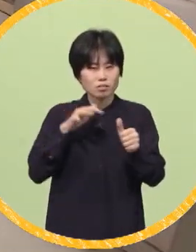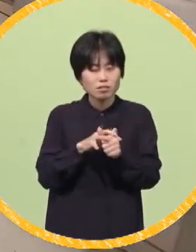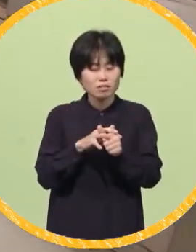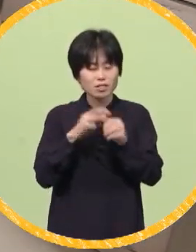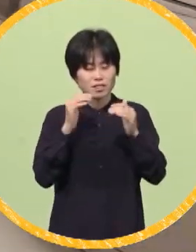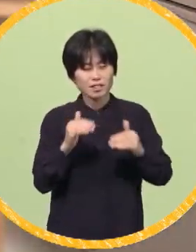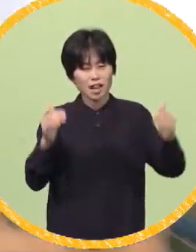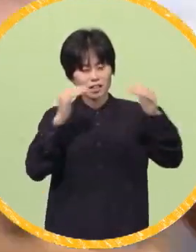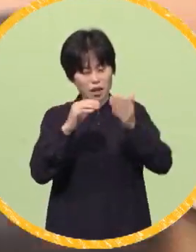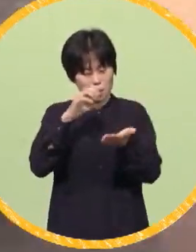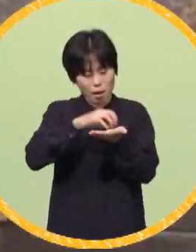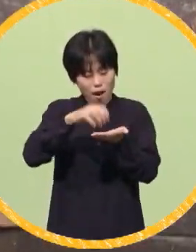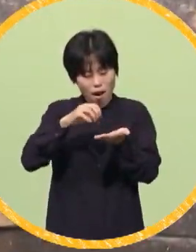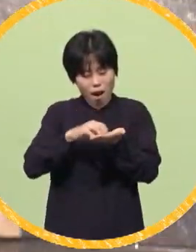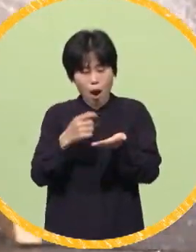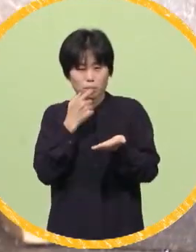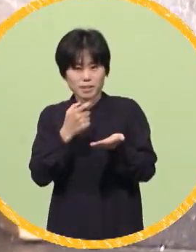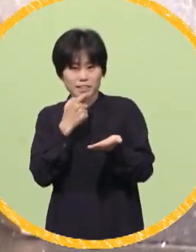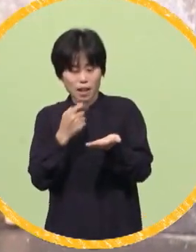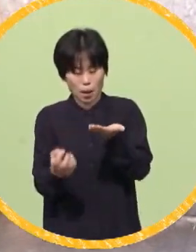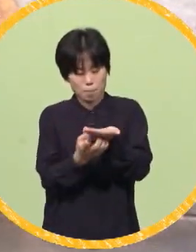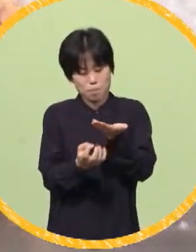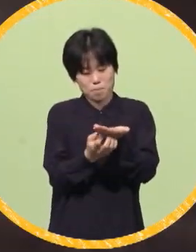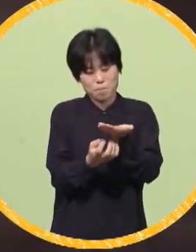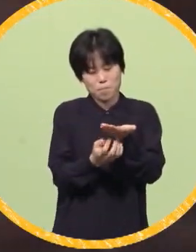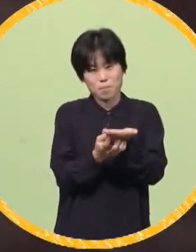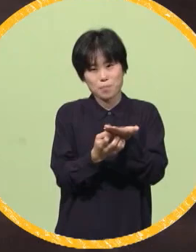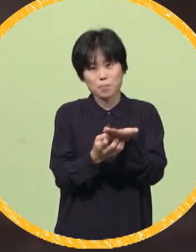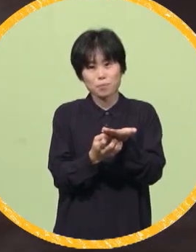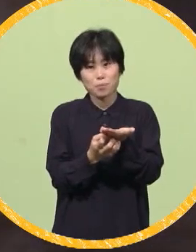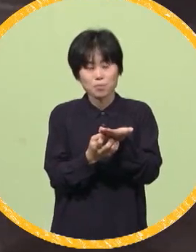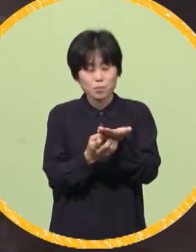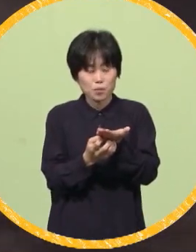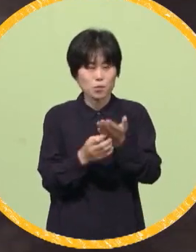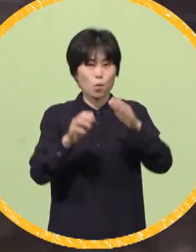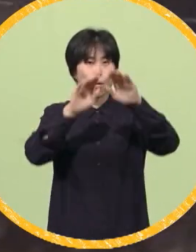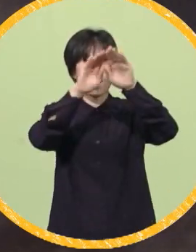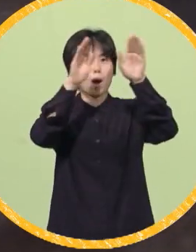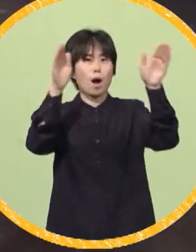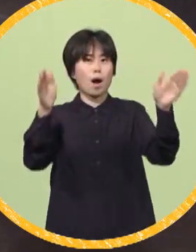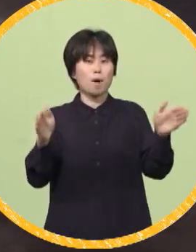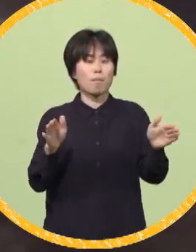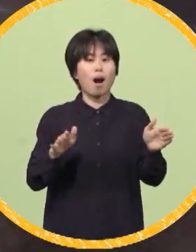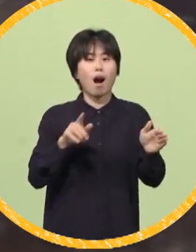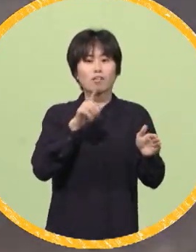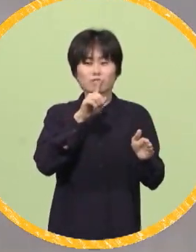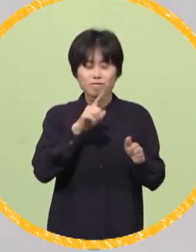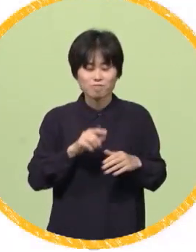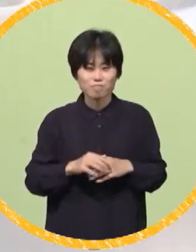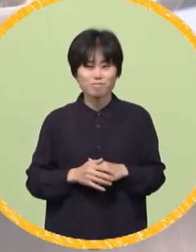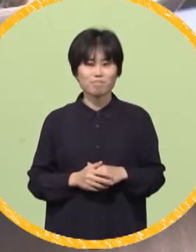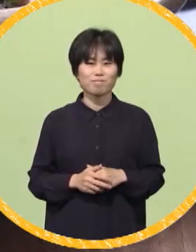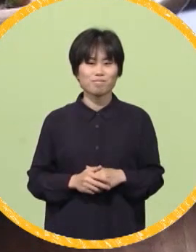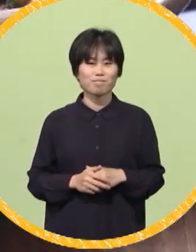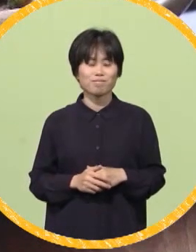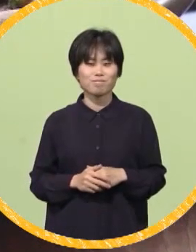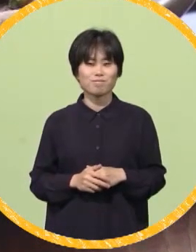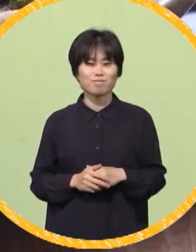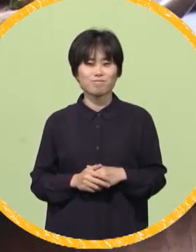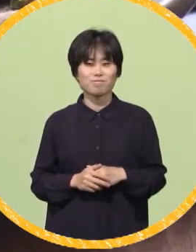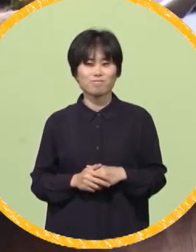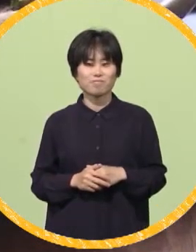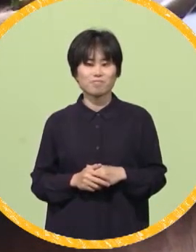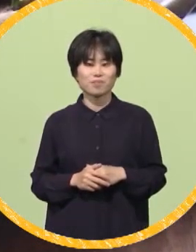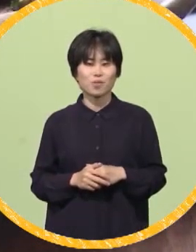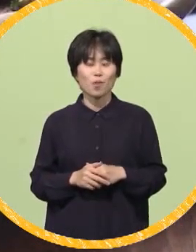たっぷり乗ったピッツァを焼いてもらいました。 本格的です ね。 そう、すごいね、本格的な窯があって、結構難しそう